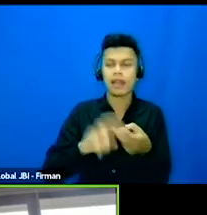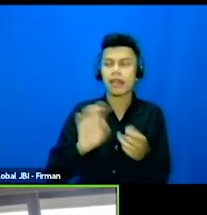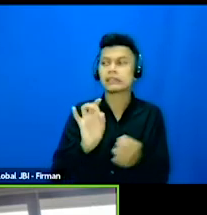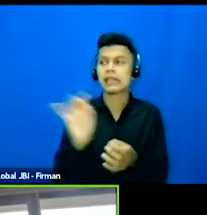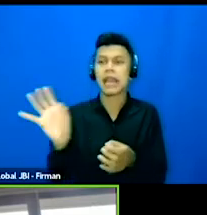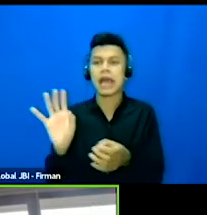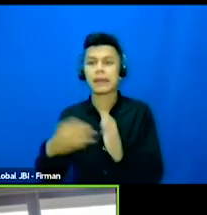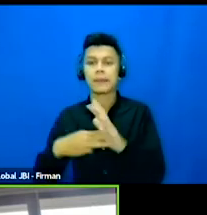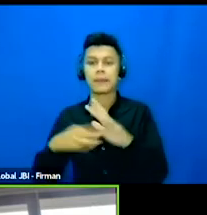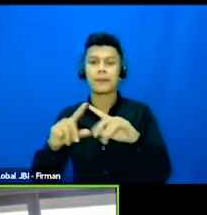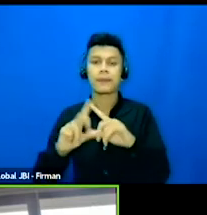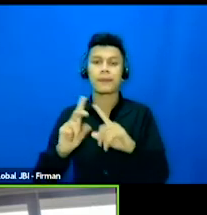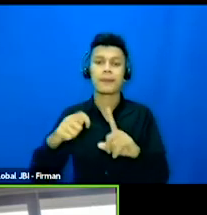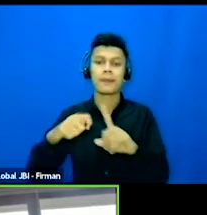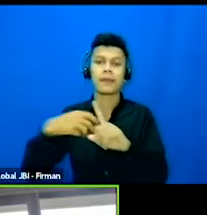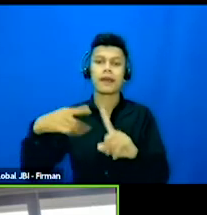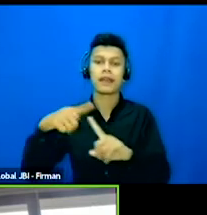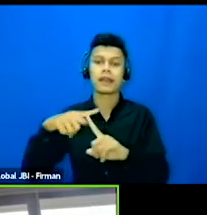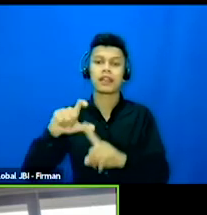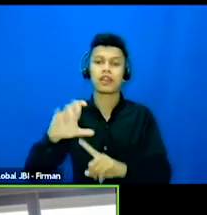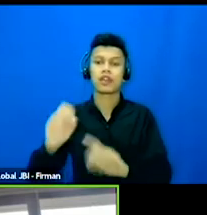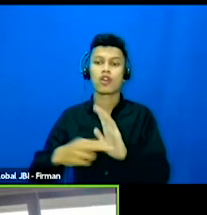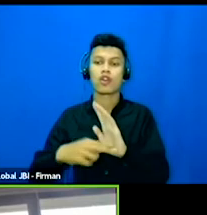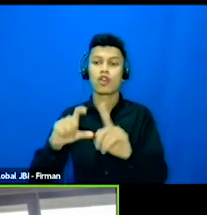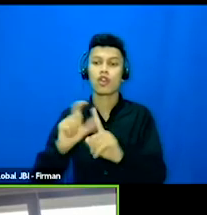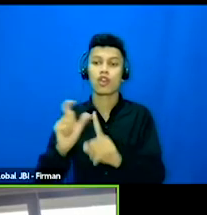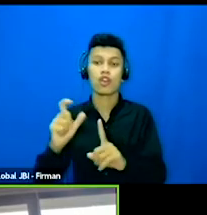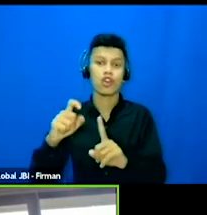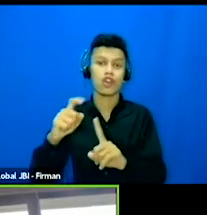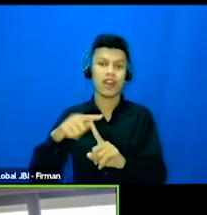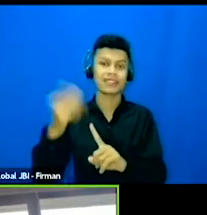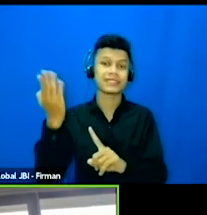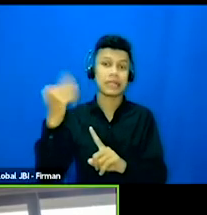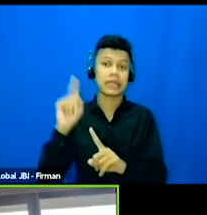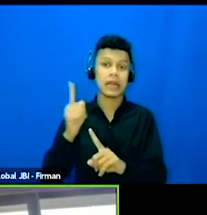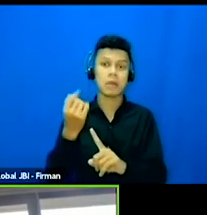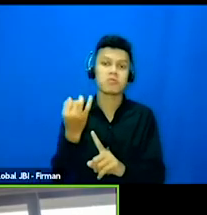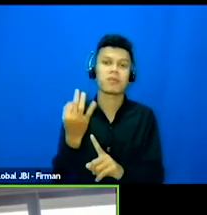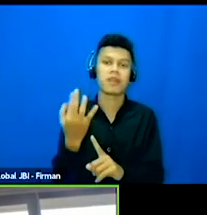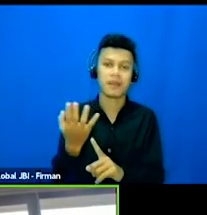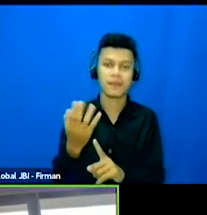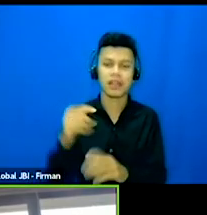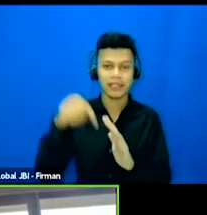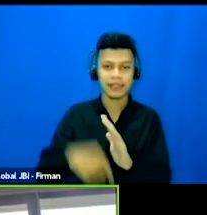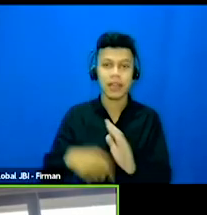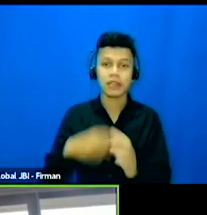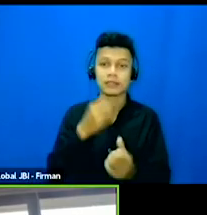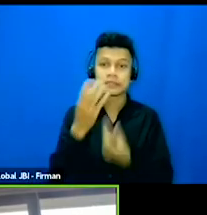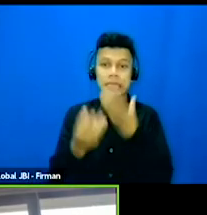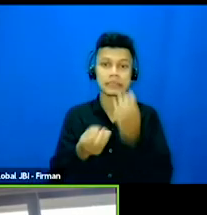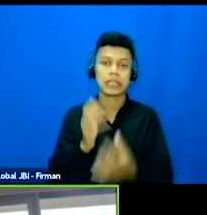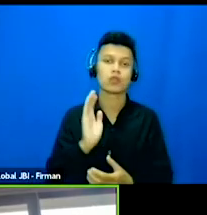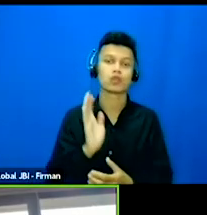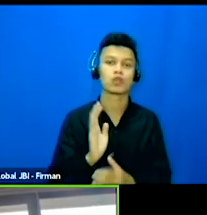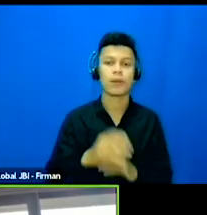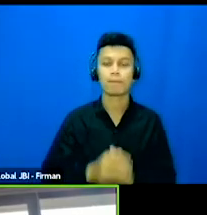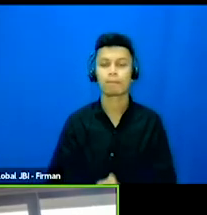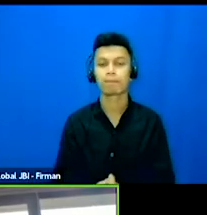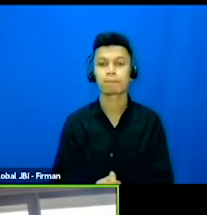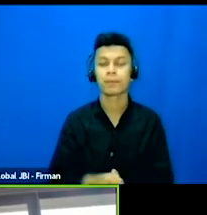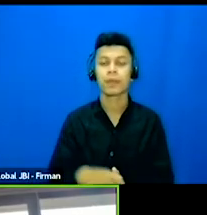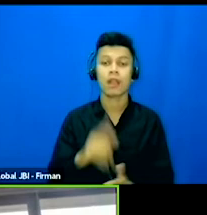market ke pondok yang tadi sudah disampaikan ada beberapa oleh pak Yohanes secara detail kemudian kalau kita bahas mengenai